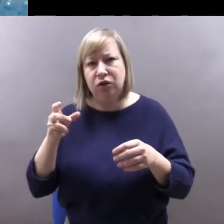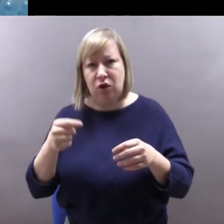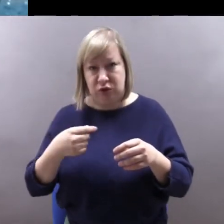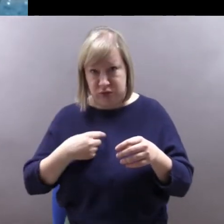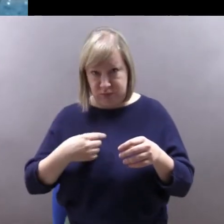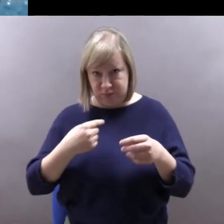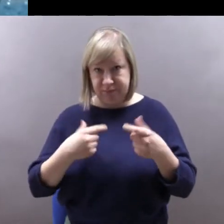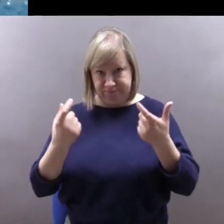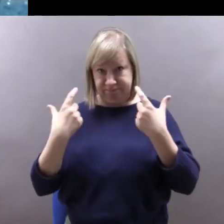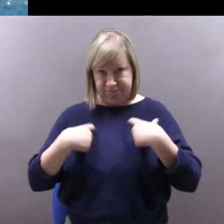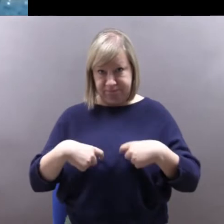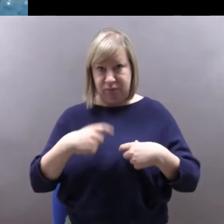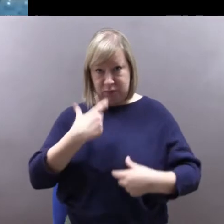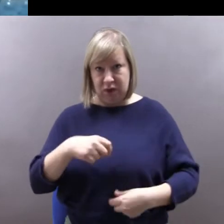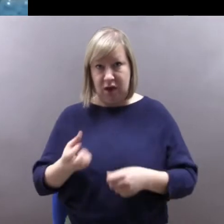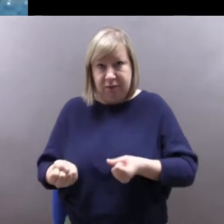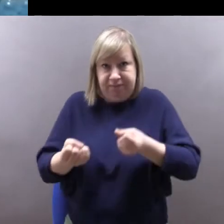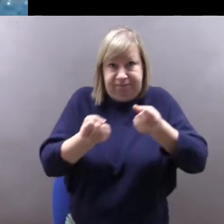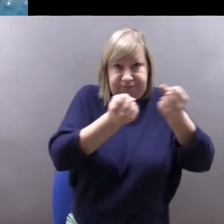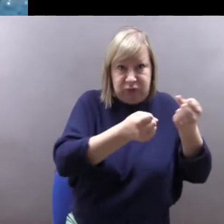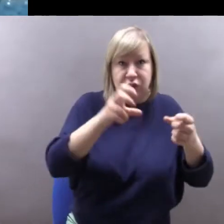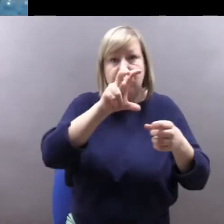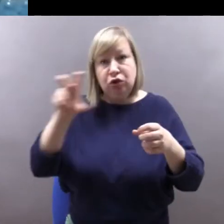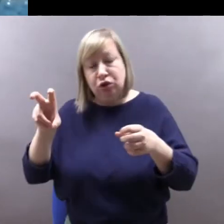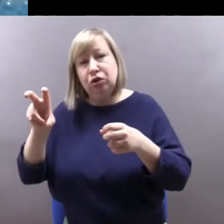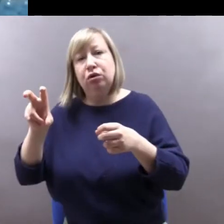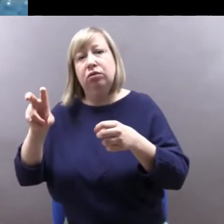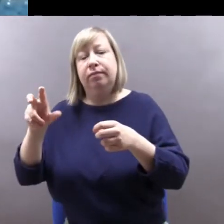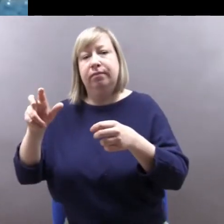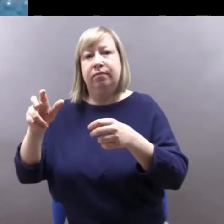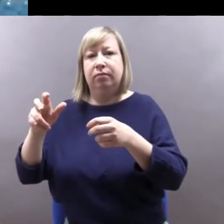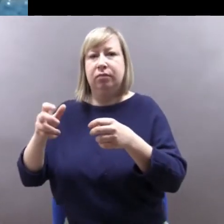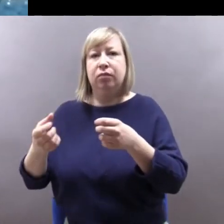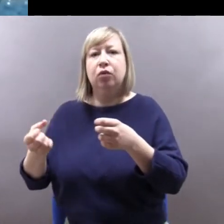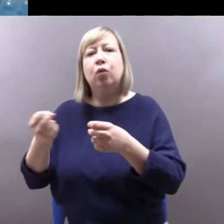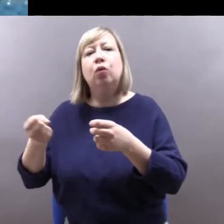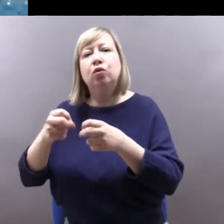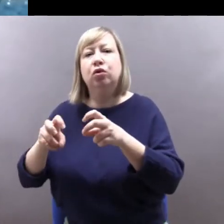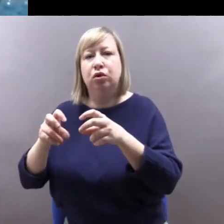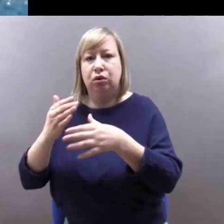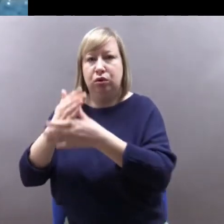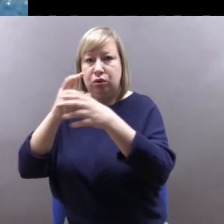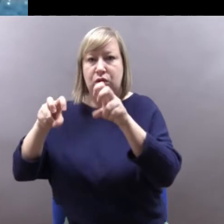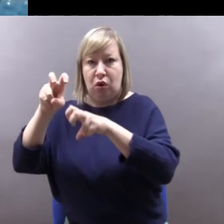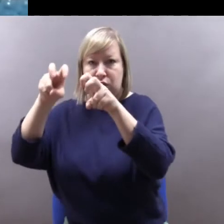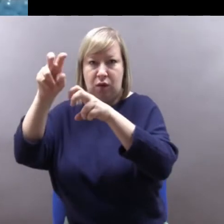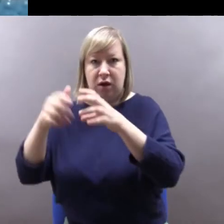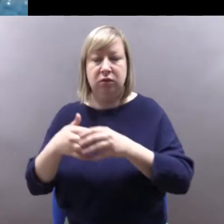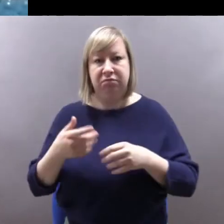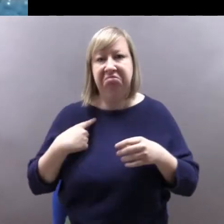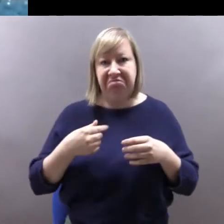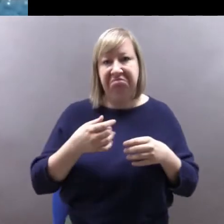na rękach, czy schodołazem. Uwierzcie mi, że wolałam, żeby ktoś mnie wniósł na rękach, chociaż bałam się o tą